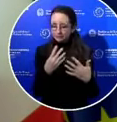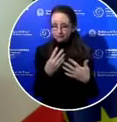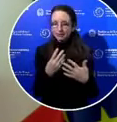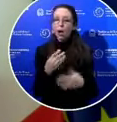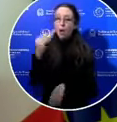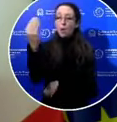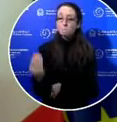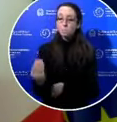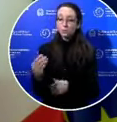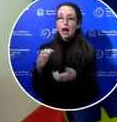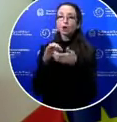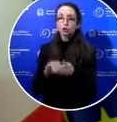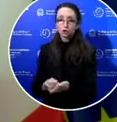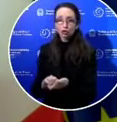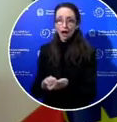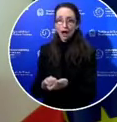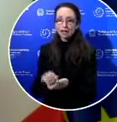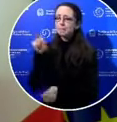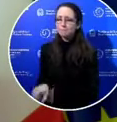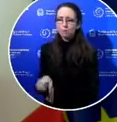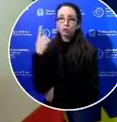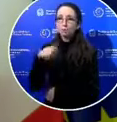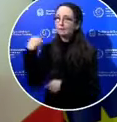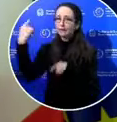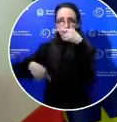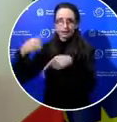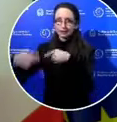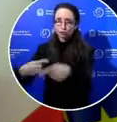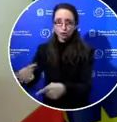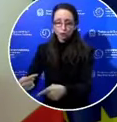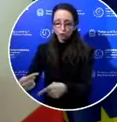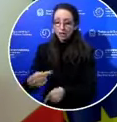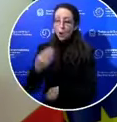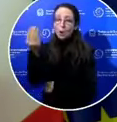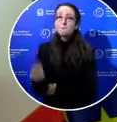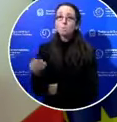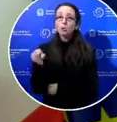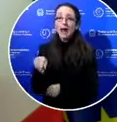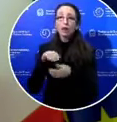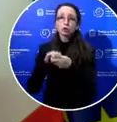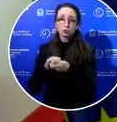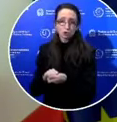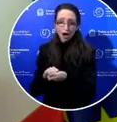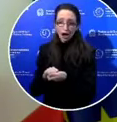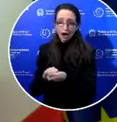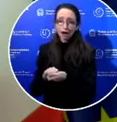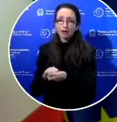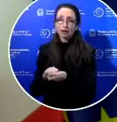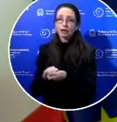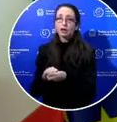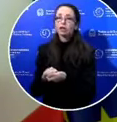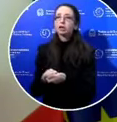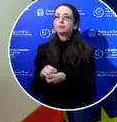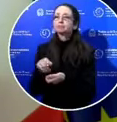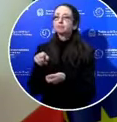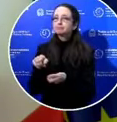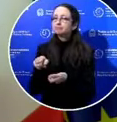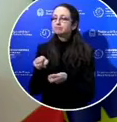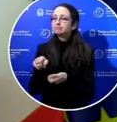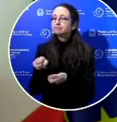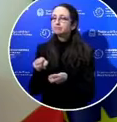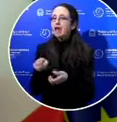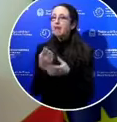abbiamo imposto alle generazioni. Un modello sociale dove il fallimento,